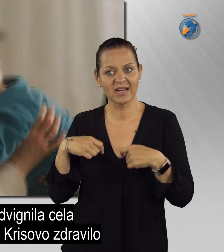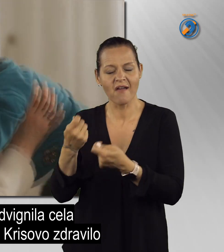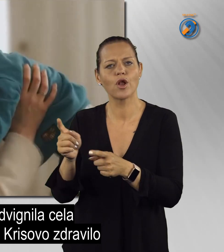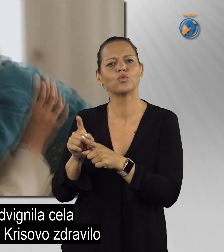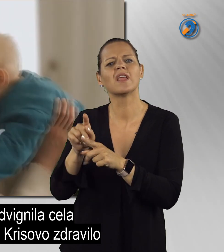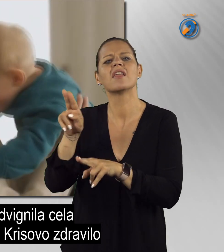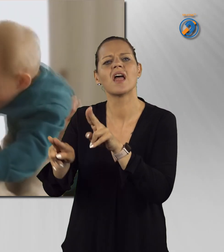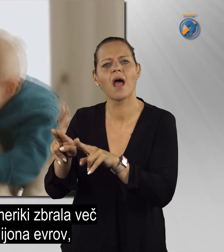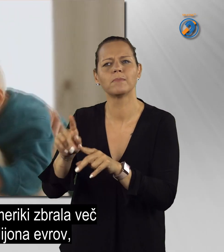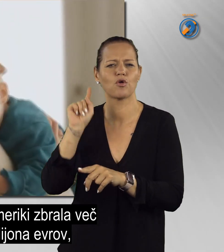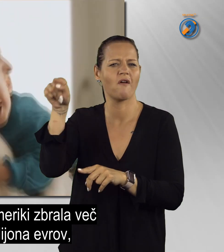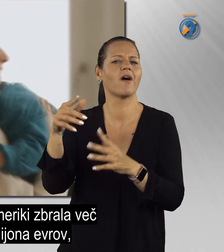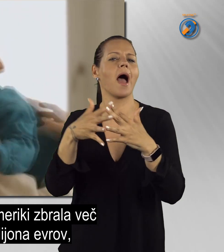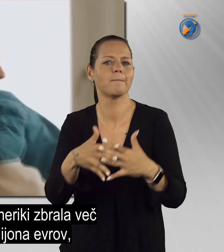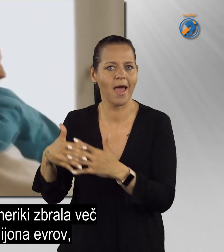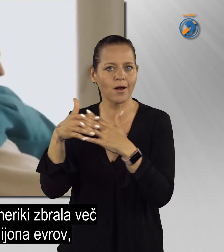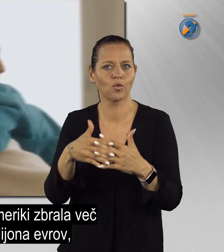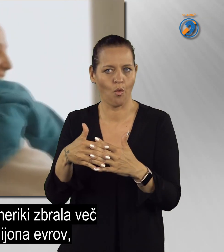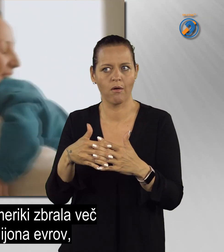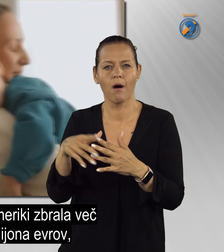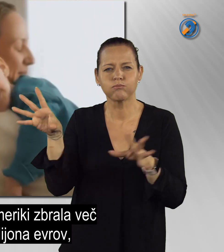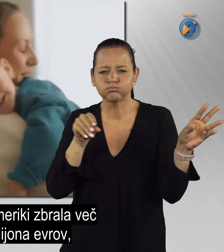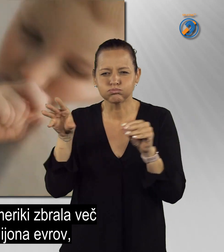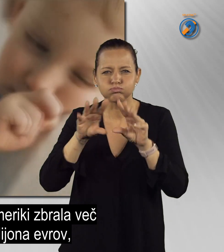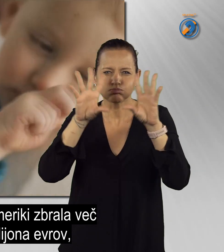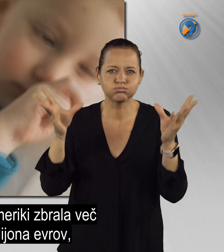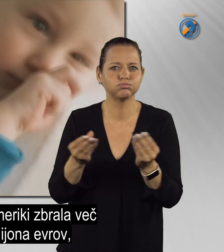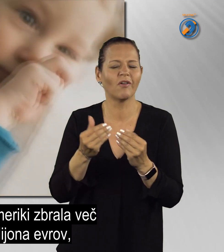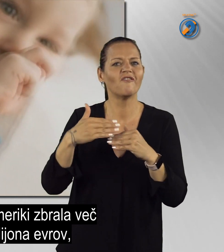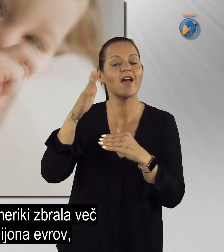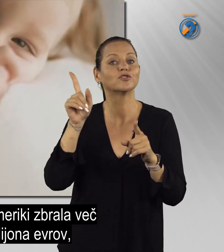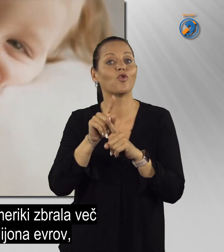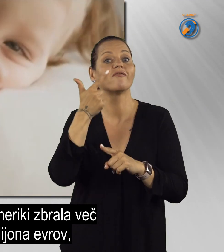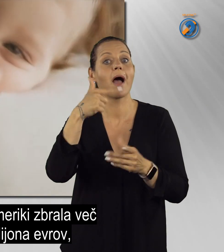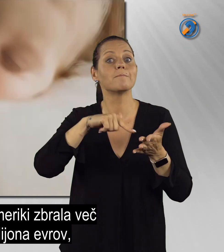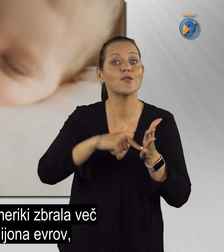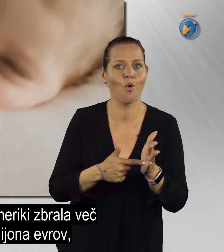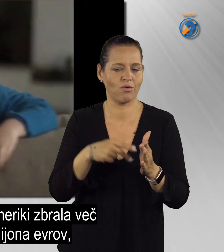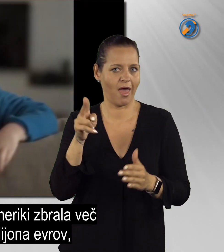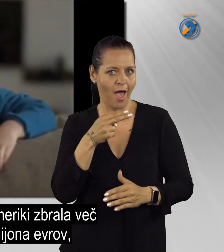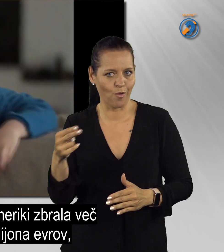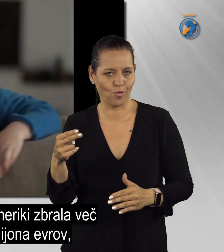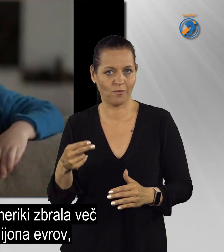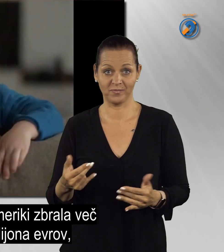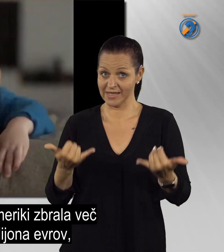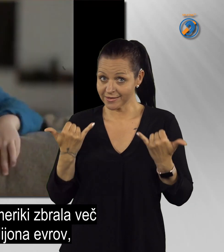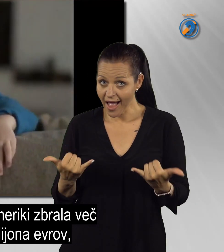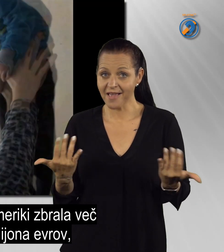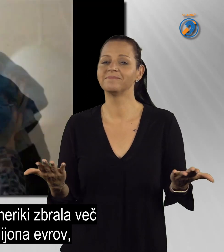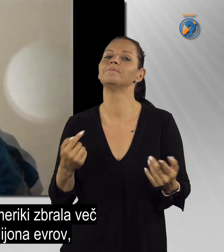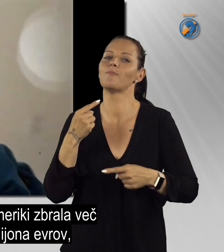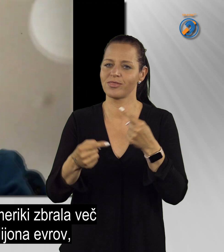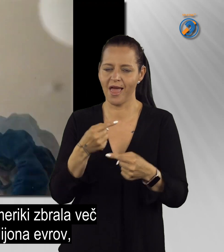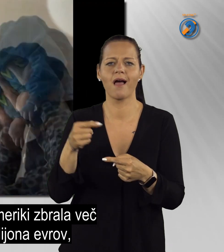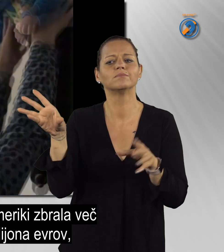Ameriki zbrala več kot 2 milijona evrov, sedaj poteka zbiranje sredstev za Urbana.